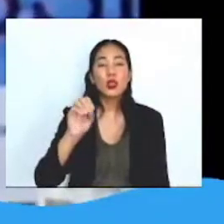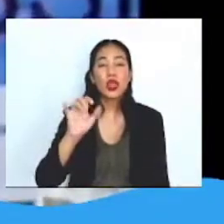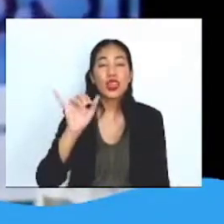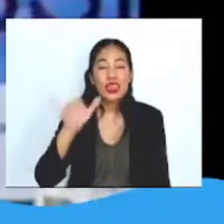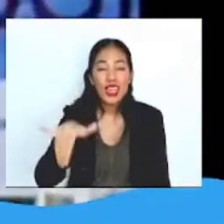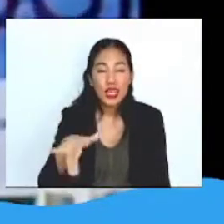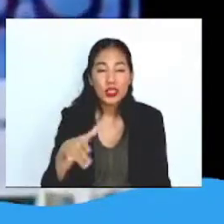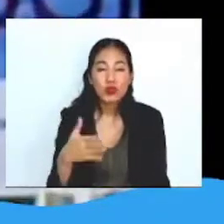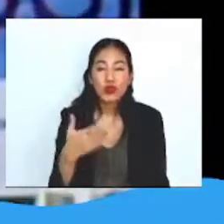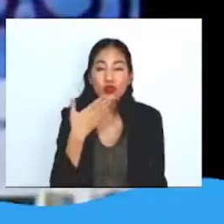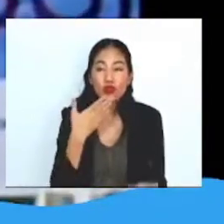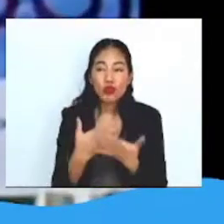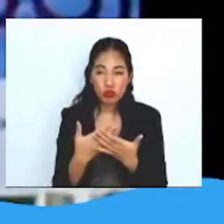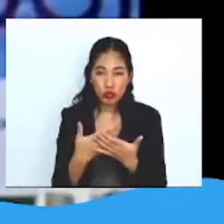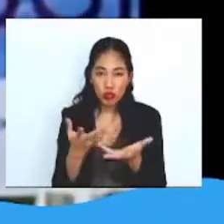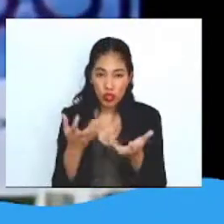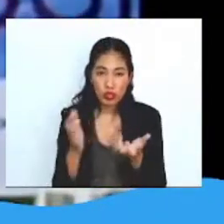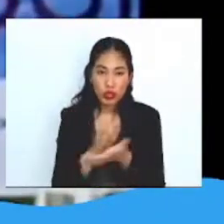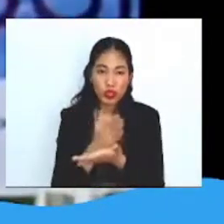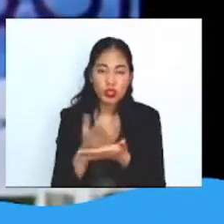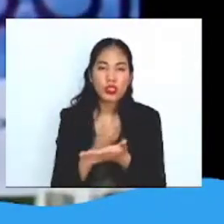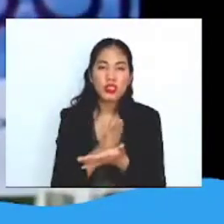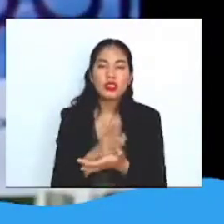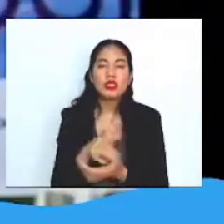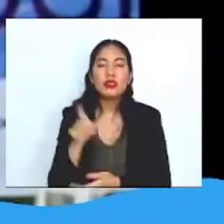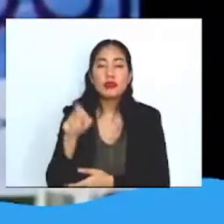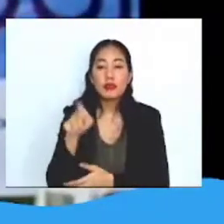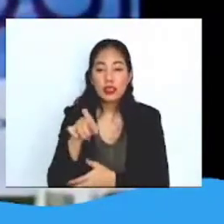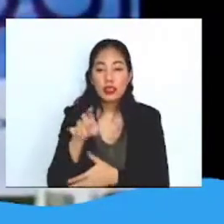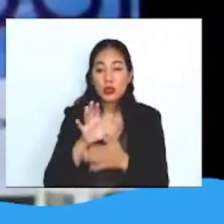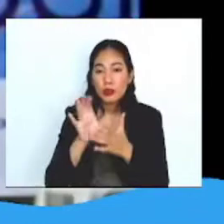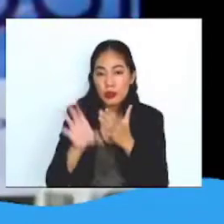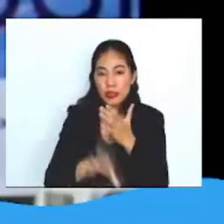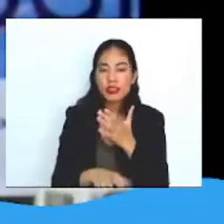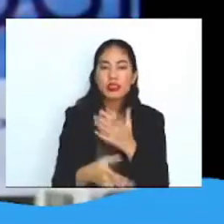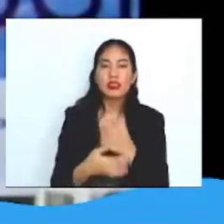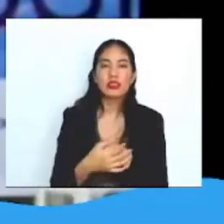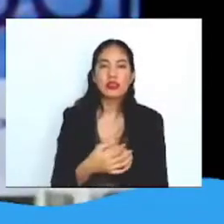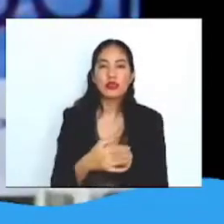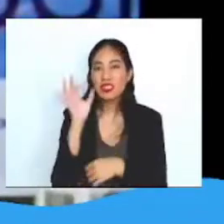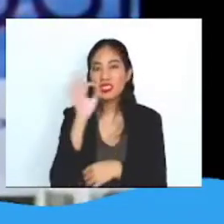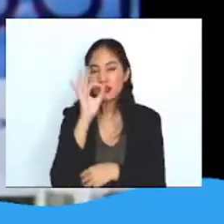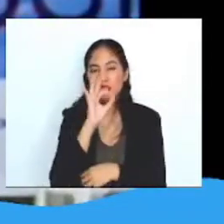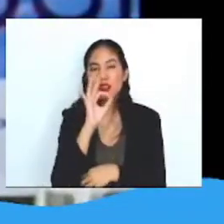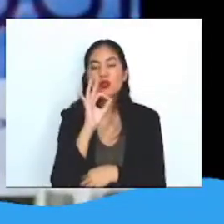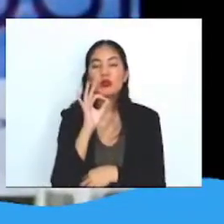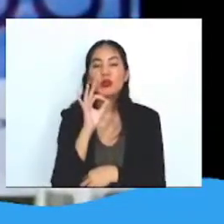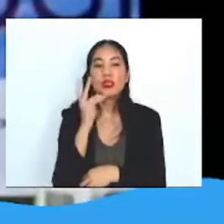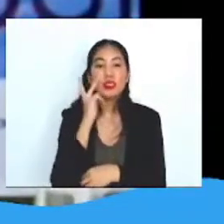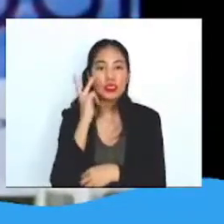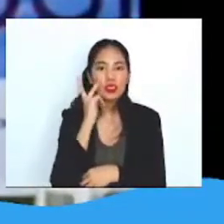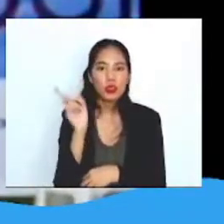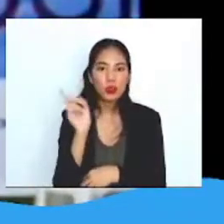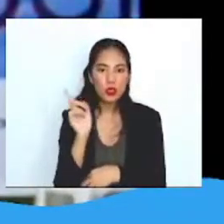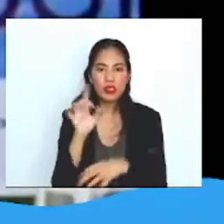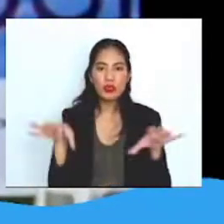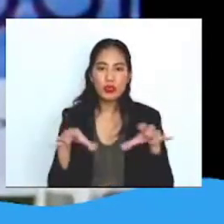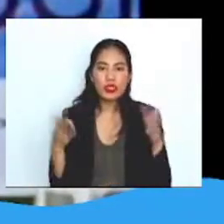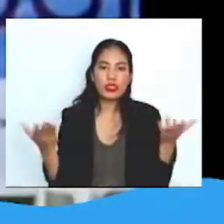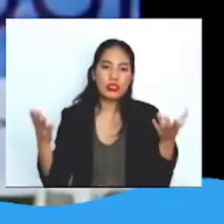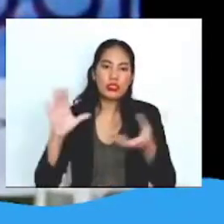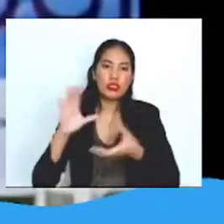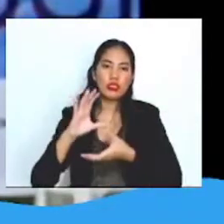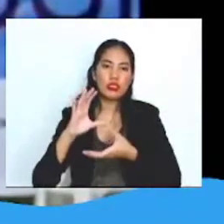konkreto para makita po ng ating mga kababayan anong ginagawa ng lungsod ng Caloocan. Yung kanila pong school learning